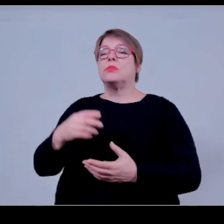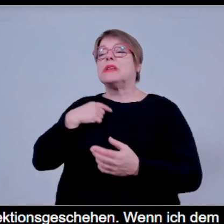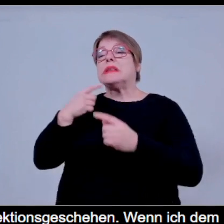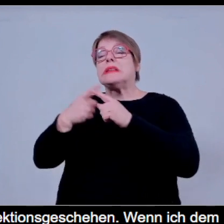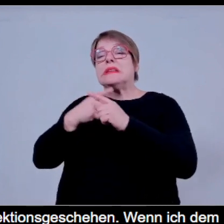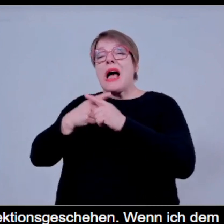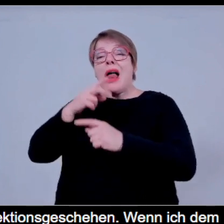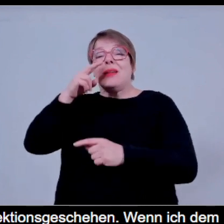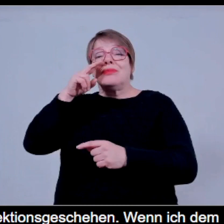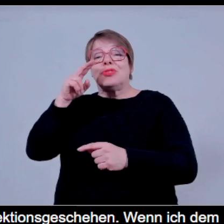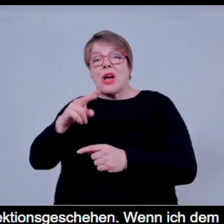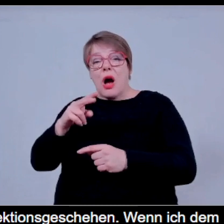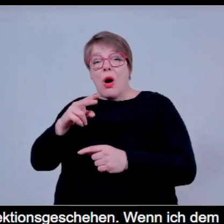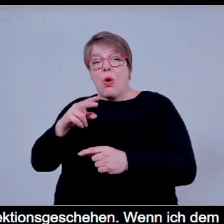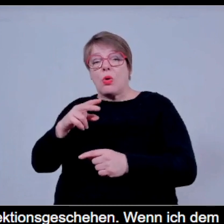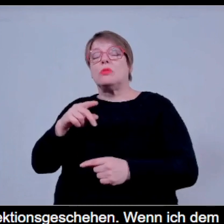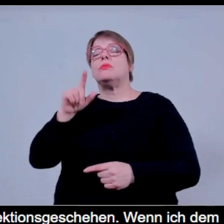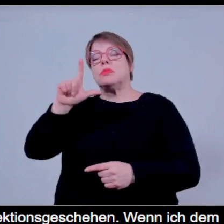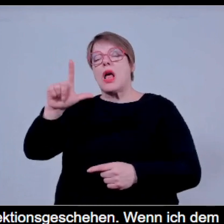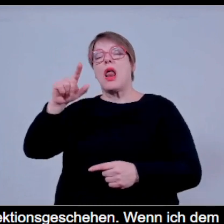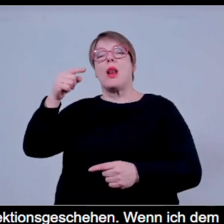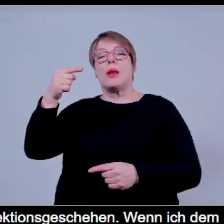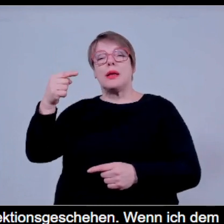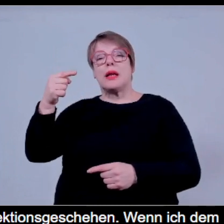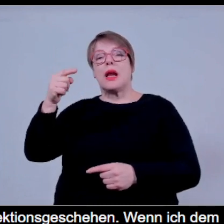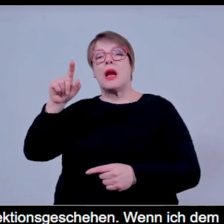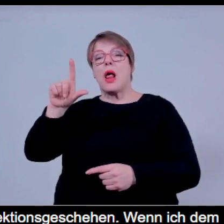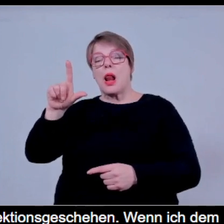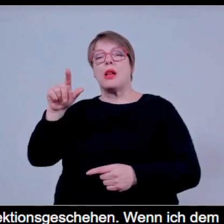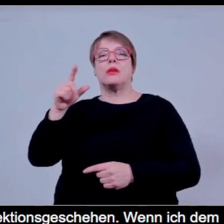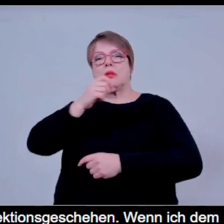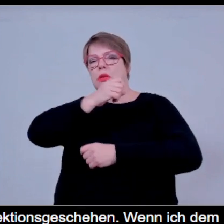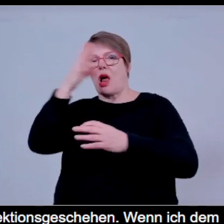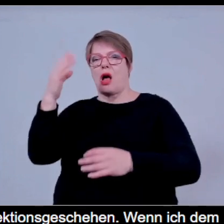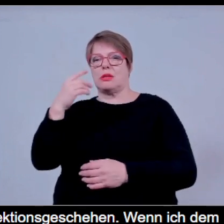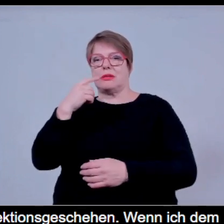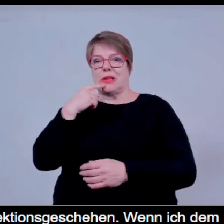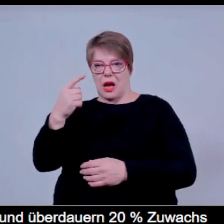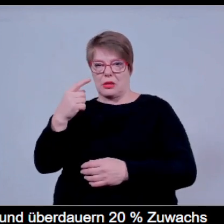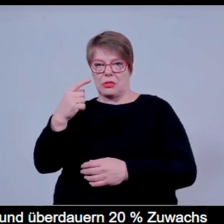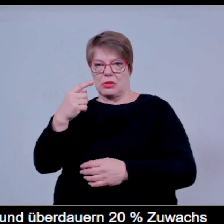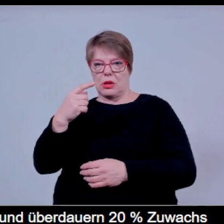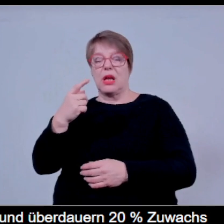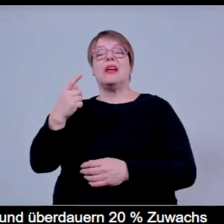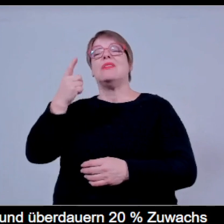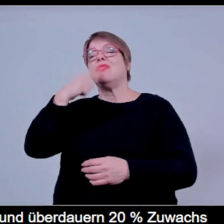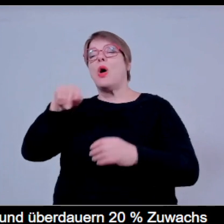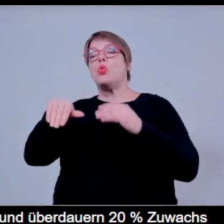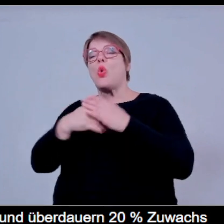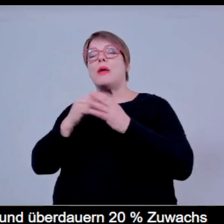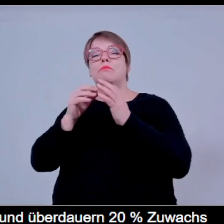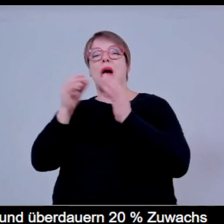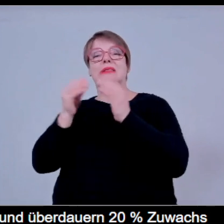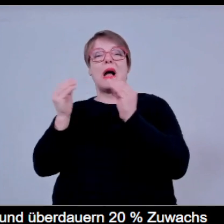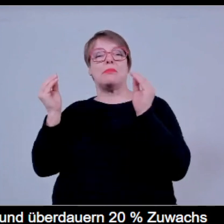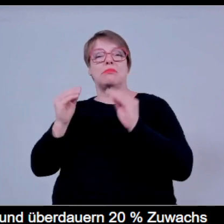tatsächlich eine Rolle spielt. Wir haben am 5.12. insgesamt 125 Intensivbetten mit Covid-19-Patienten belegt. Das